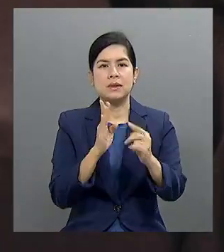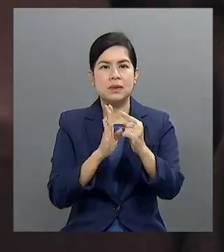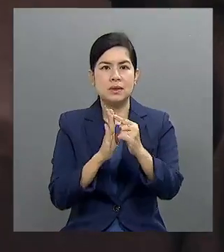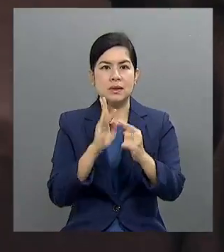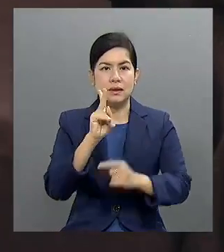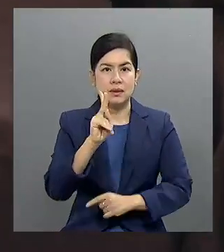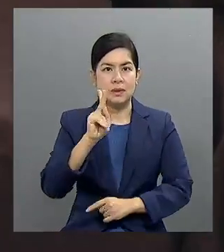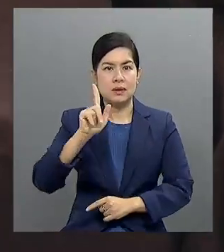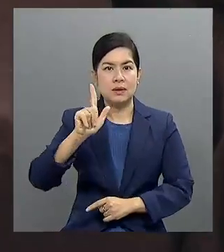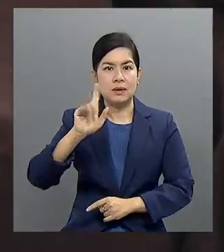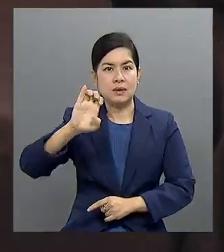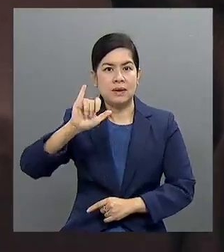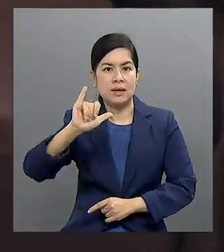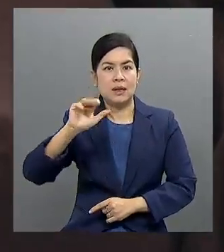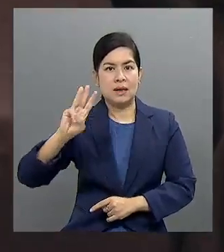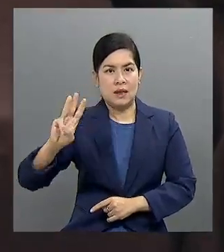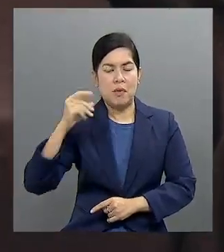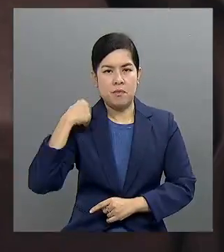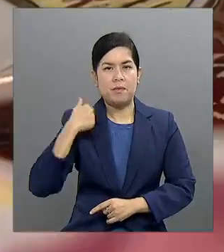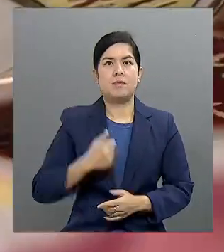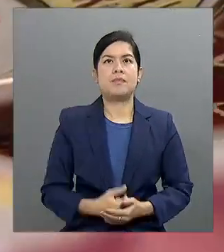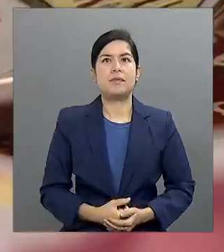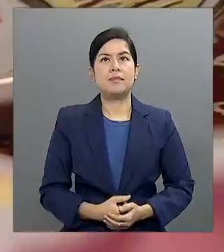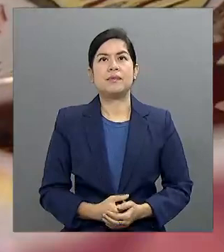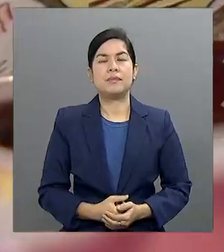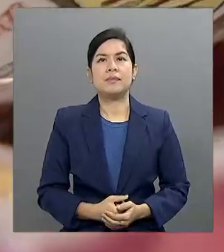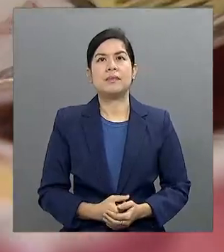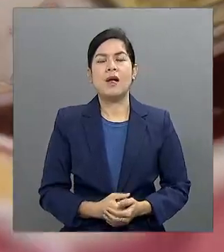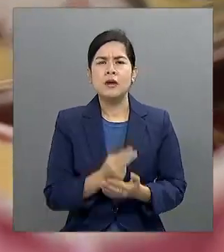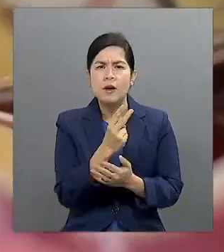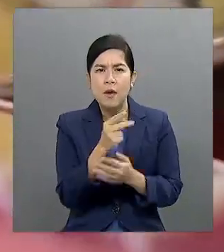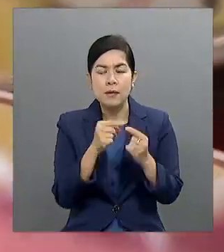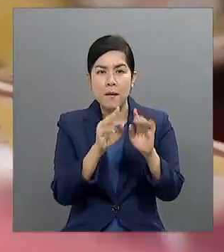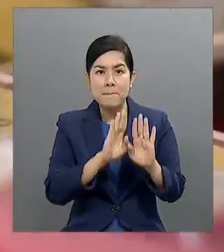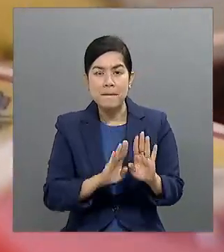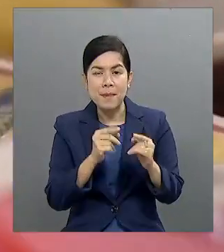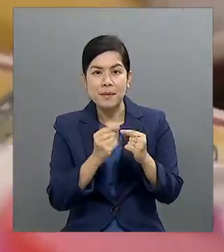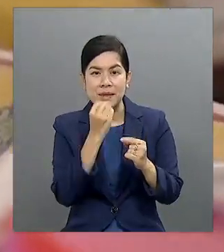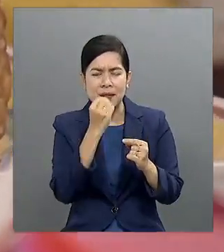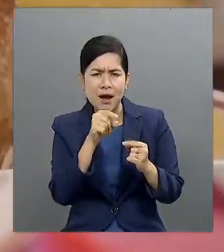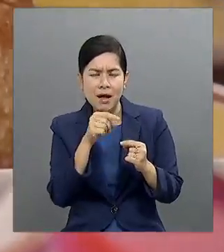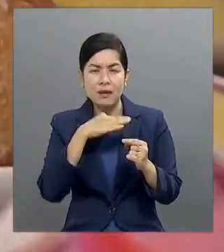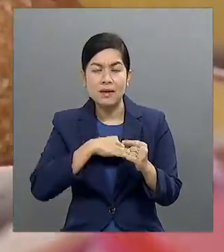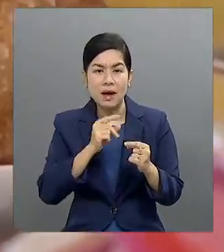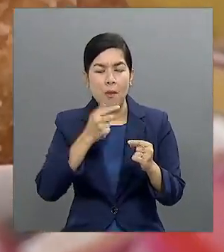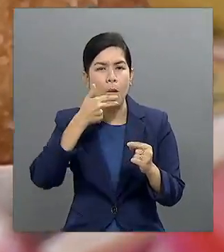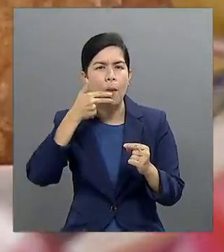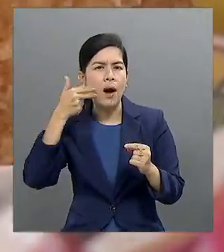ายๆปาท่องโกแต่ว่ามันมีเคลือบน้ำตาล มันจะหวาน มันจะนะครับซึ่งบอกว่าตัวเดียวแบ